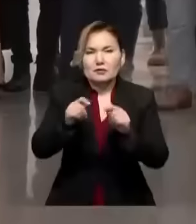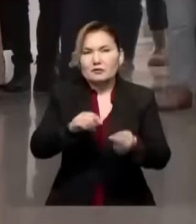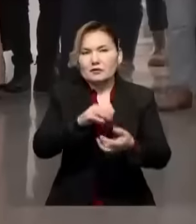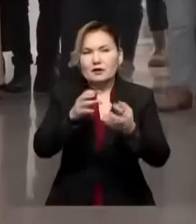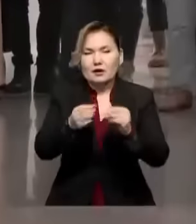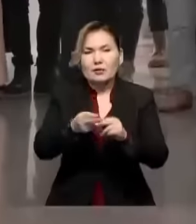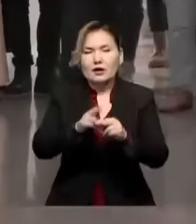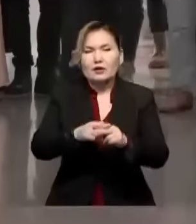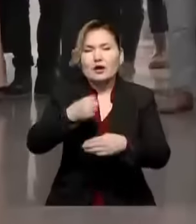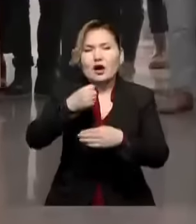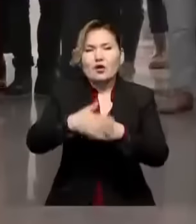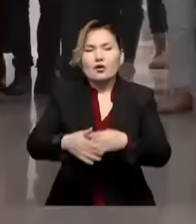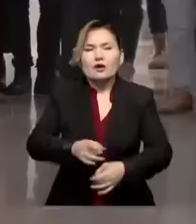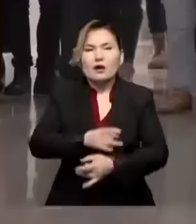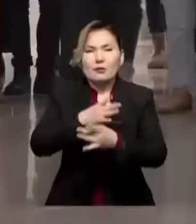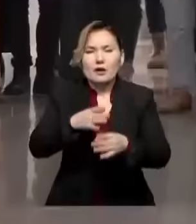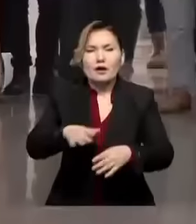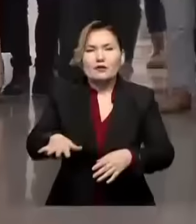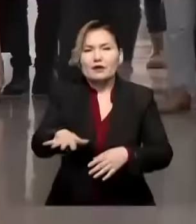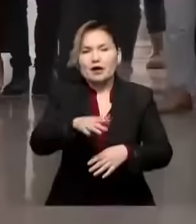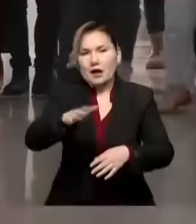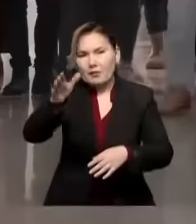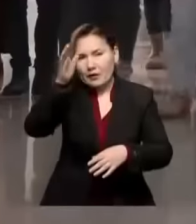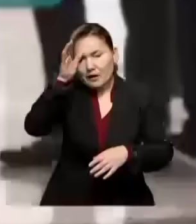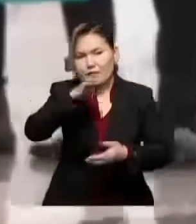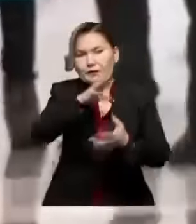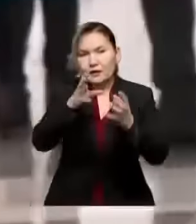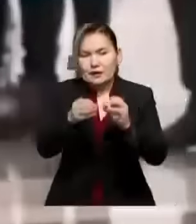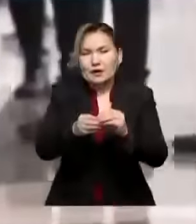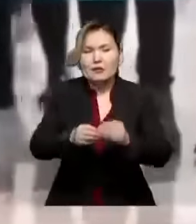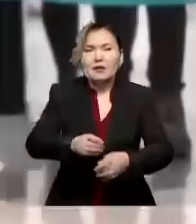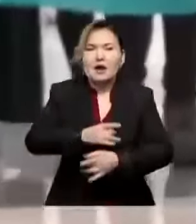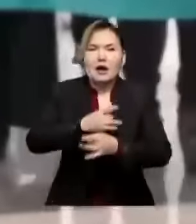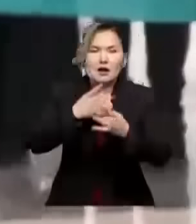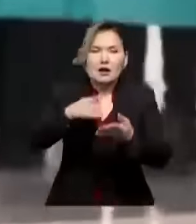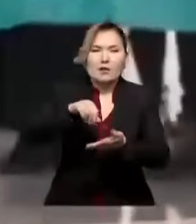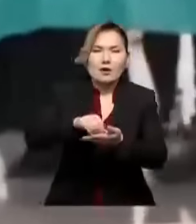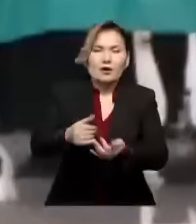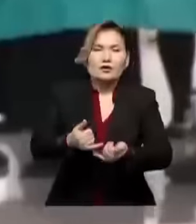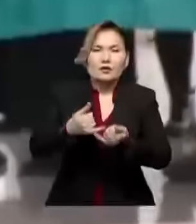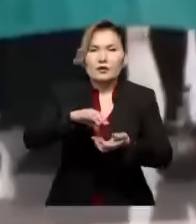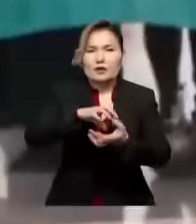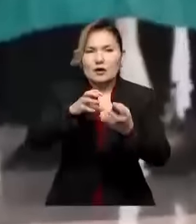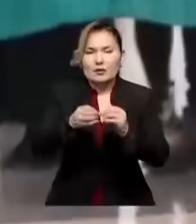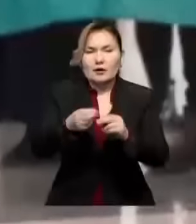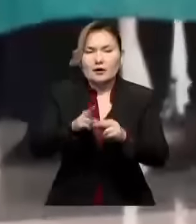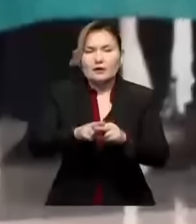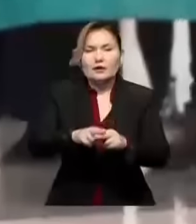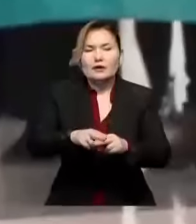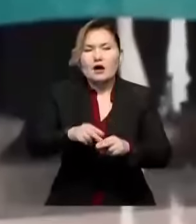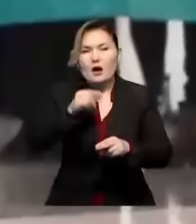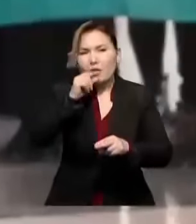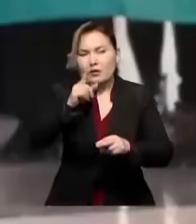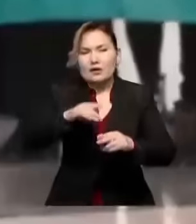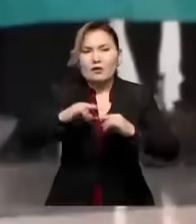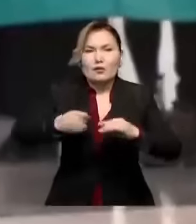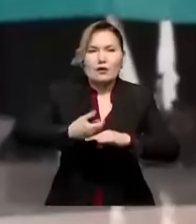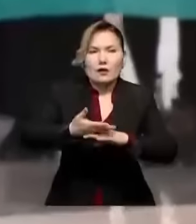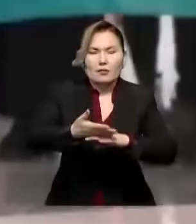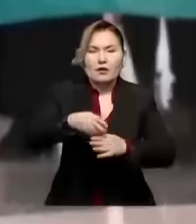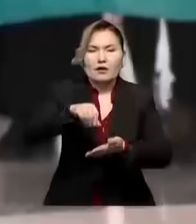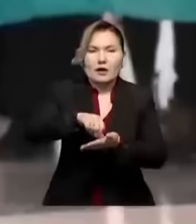шаңырағында өткен ортақ мерекеге түбір түркі халықтарының Наурыз салттары өнері көрсетілді. Думанды мереке ауызашармен аяқталды.